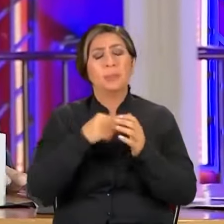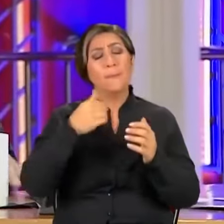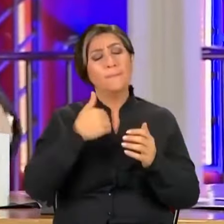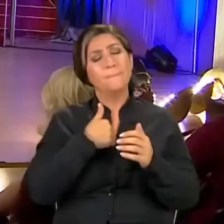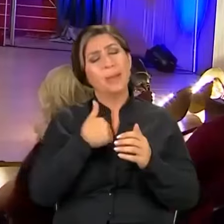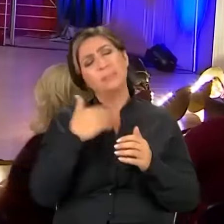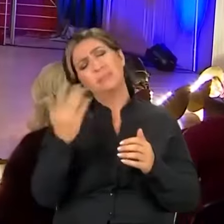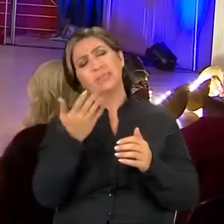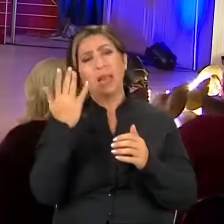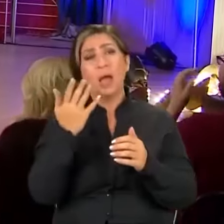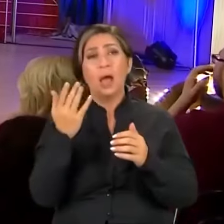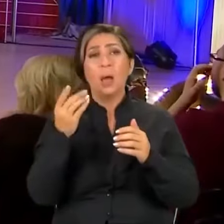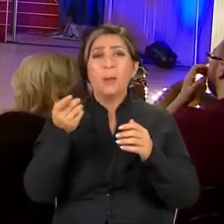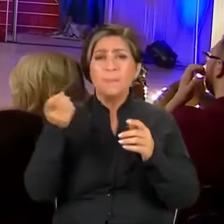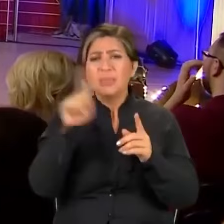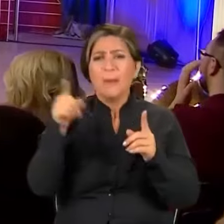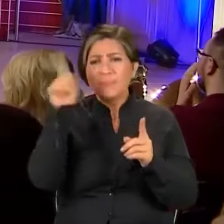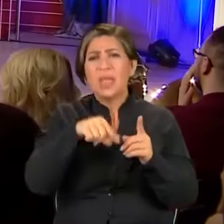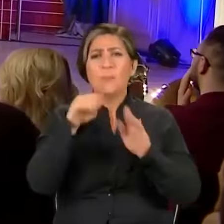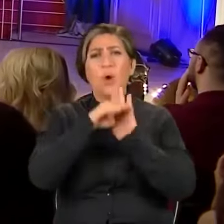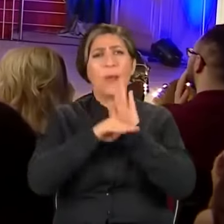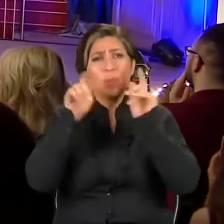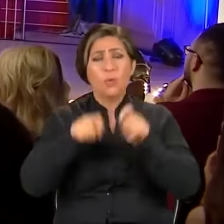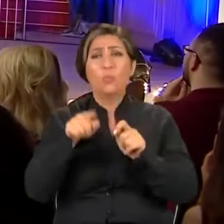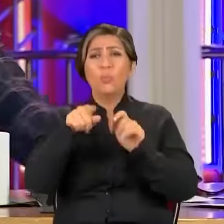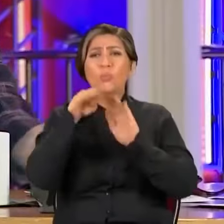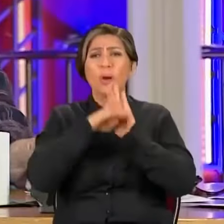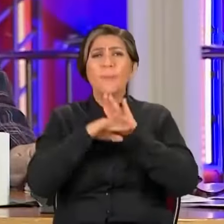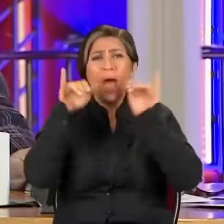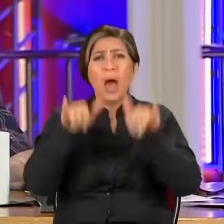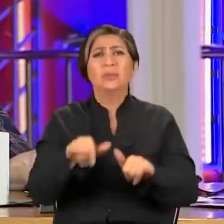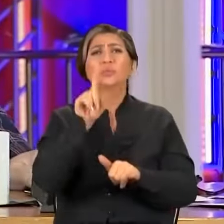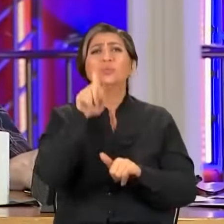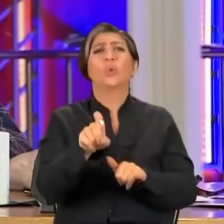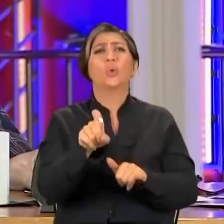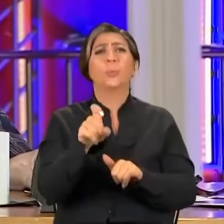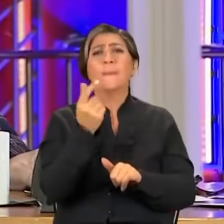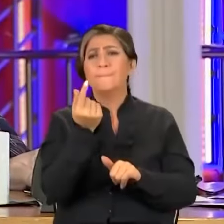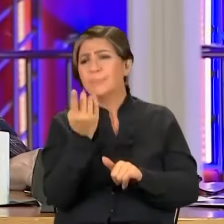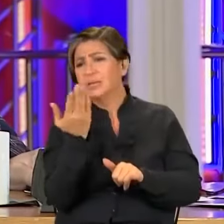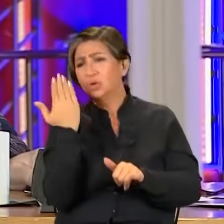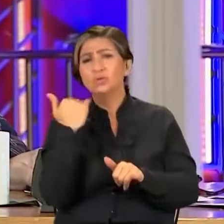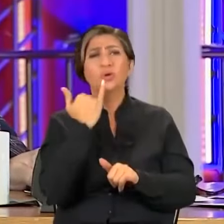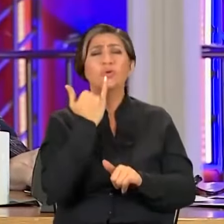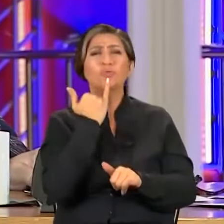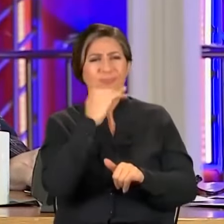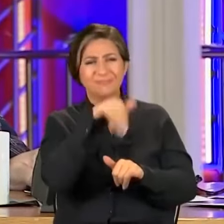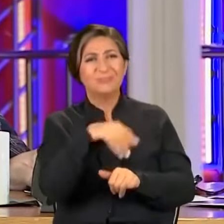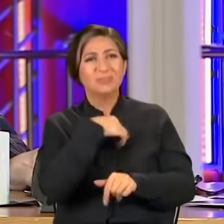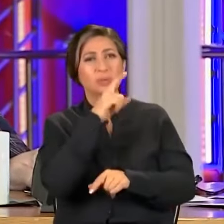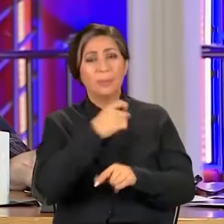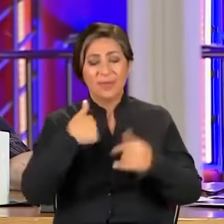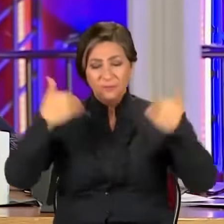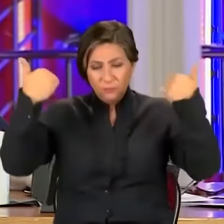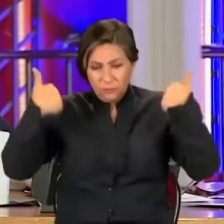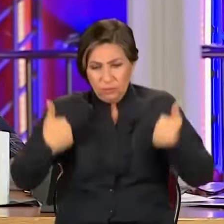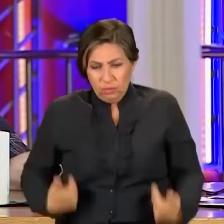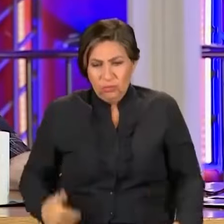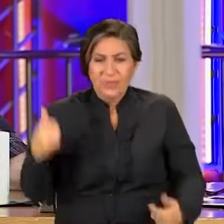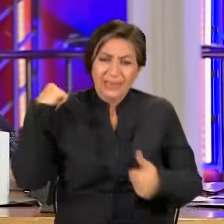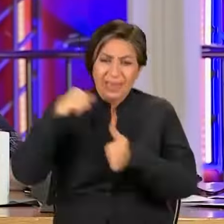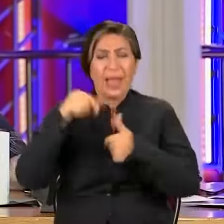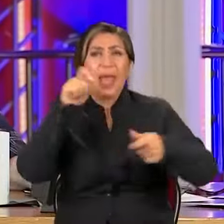mesela işte arka arkaya programlar yapıyorum ve bütün bu programlarda aynı şeyi soruyorum. Yani biraz önceki konuğuma da söyledim. Yani ben